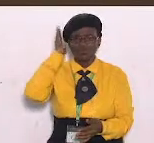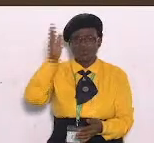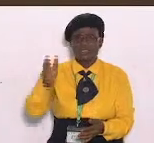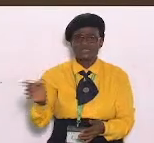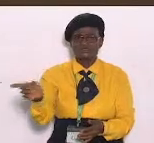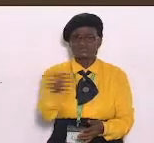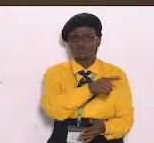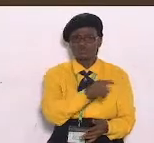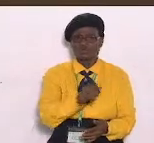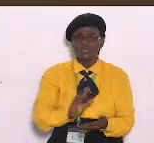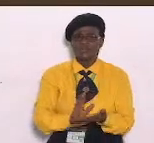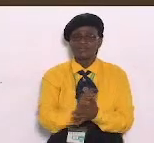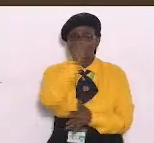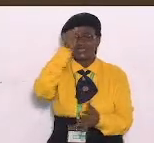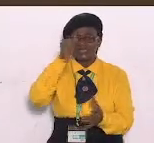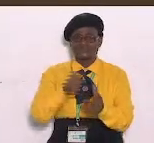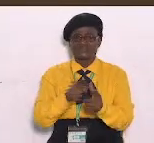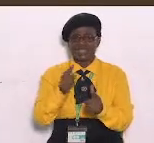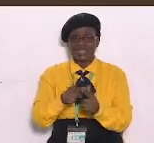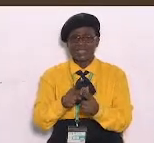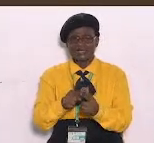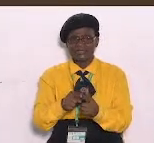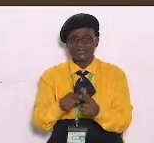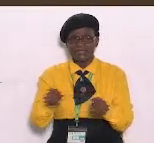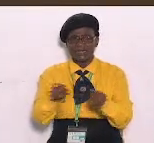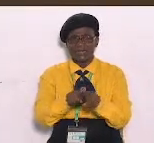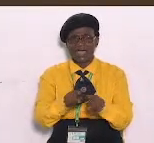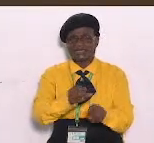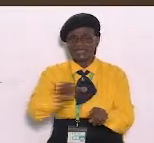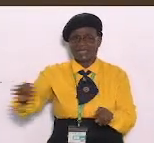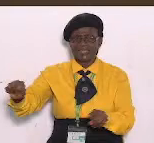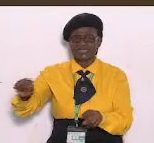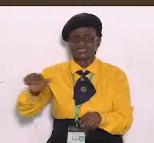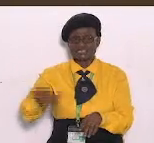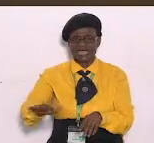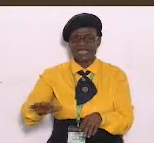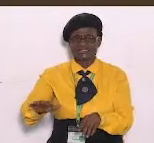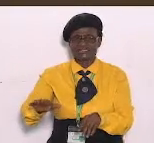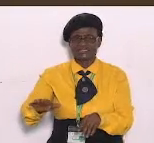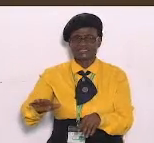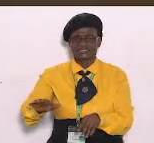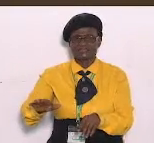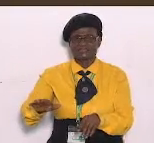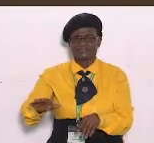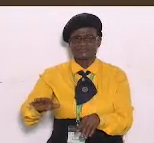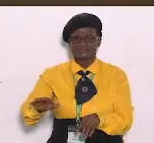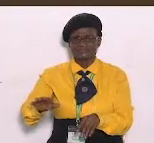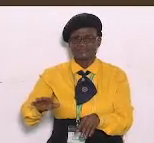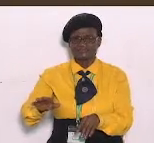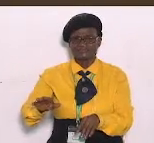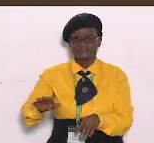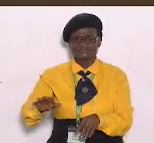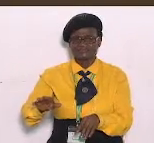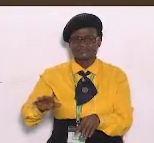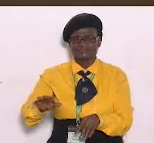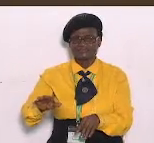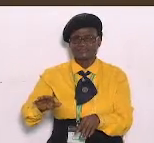enfant est-ce que vous pouvez croire vous pouvez le croire comme un